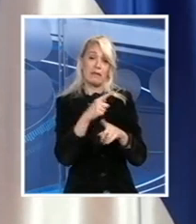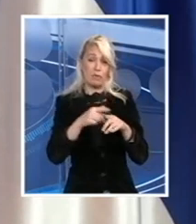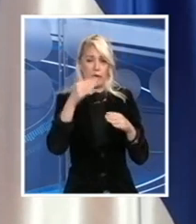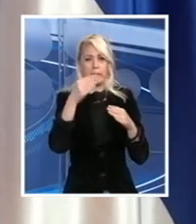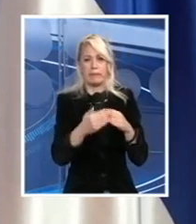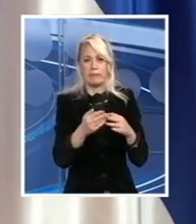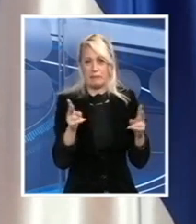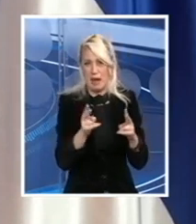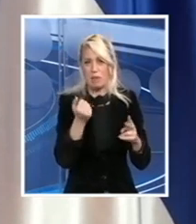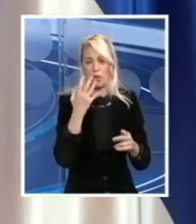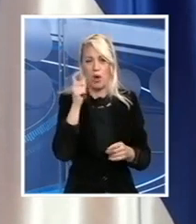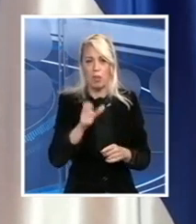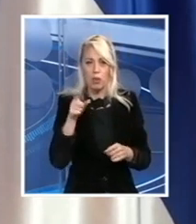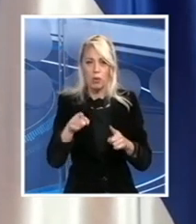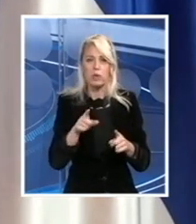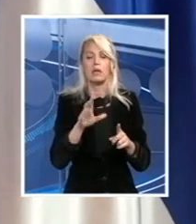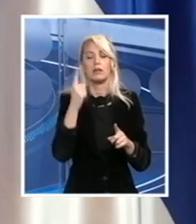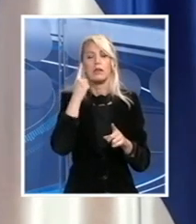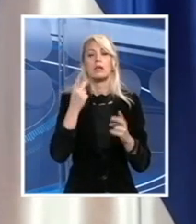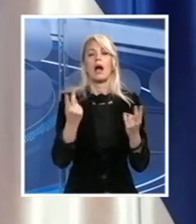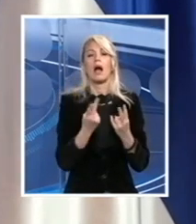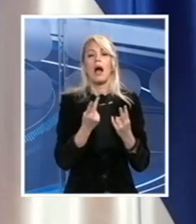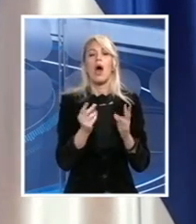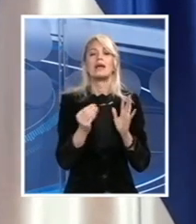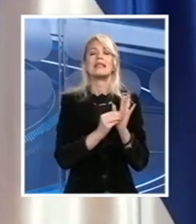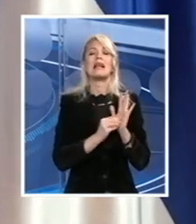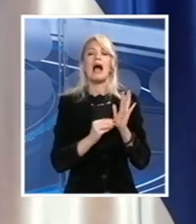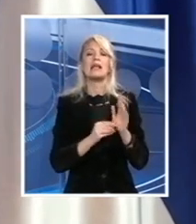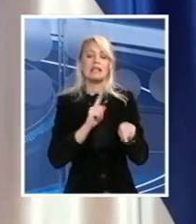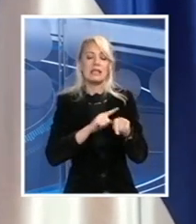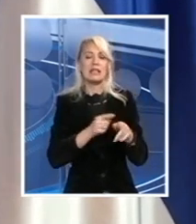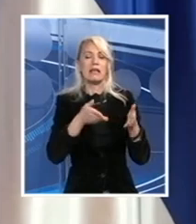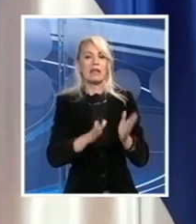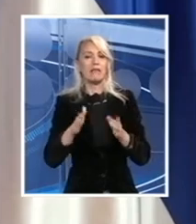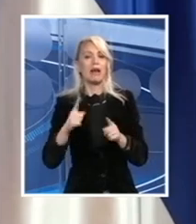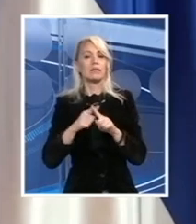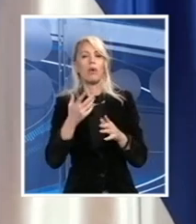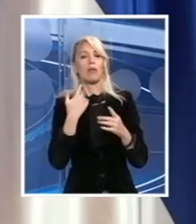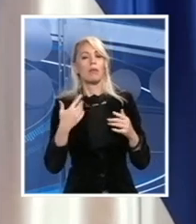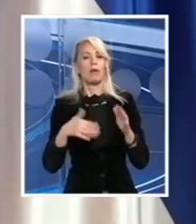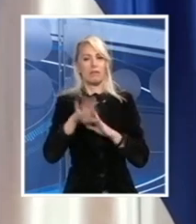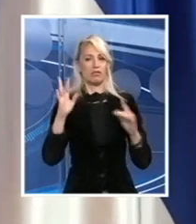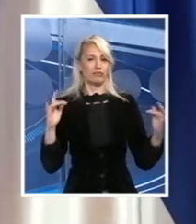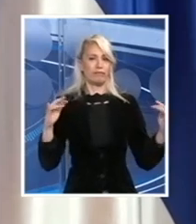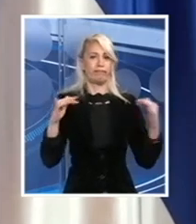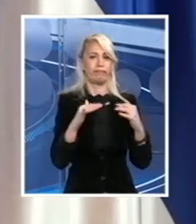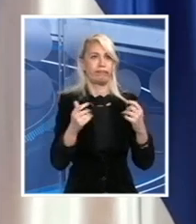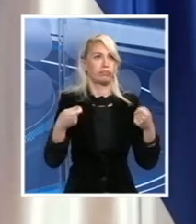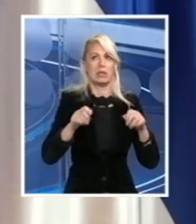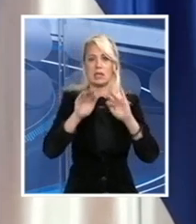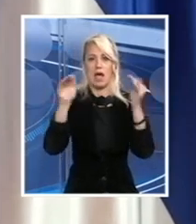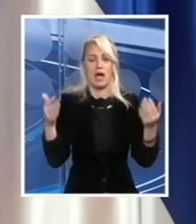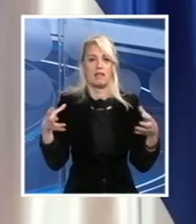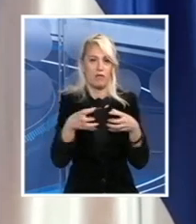ljudi delatnost u ovim objektima obavlja samo po principu zakazivanja termina kako bi se izbeglo okupljanje većeg broja ljudi u zatvorenom